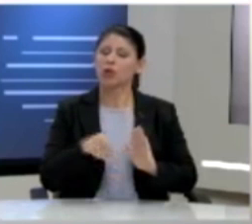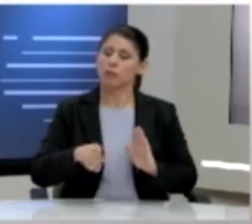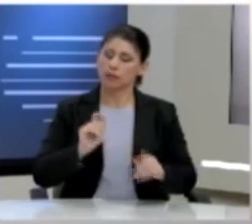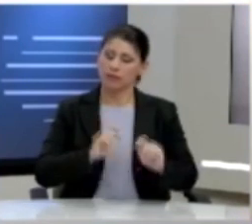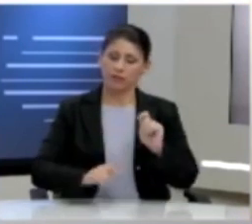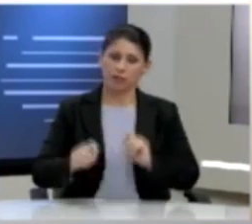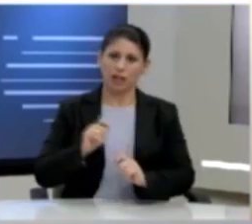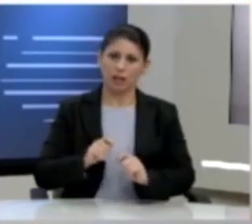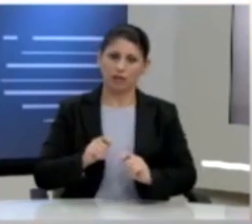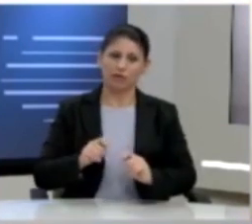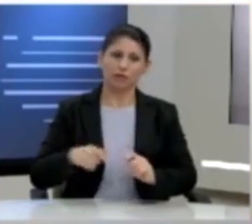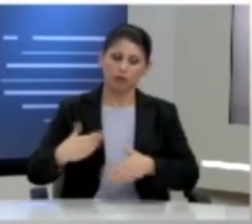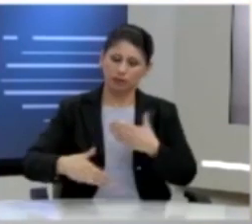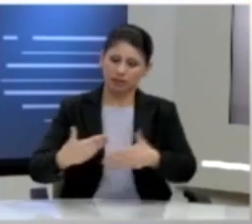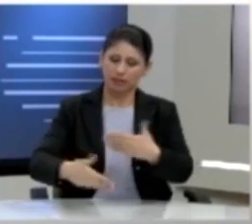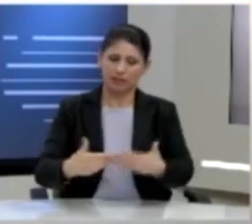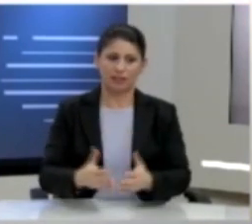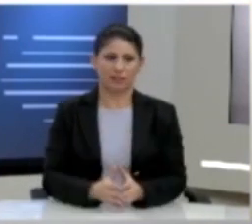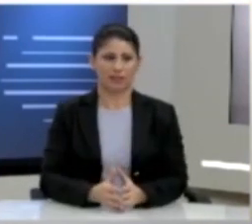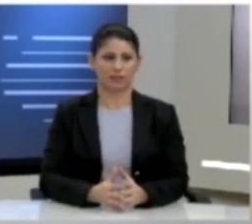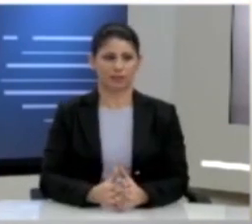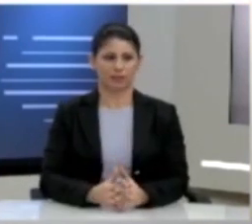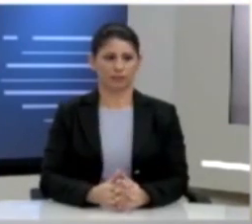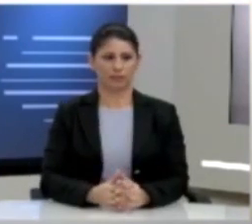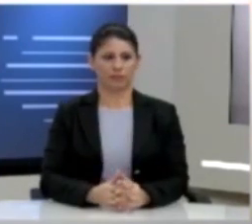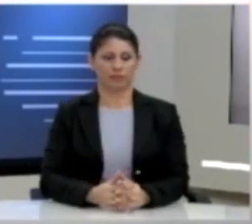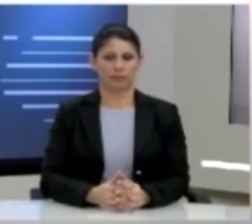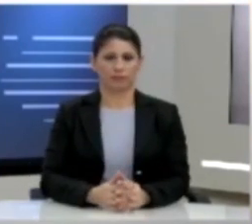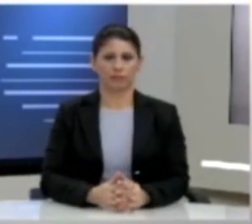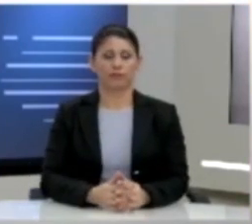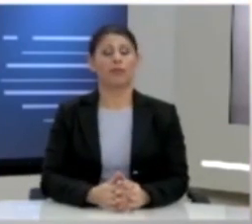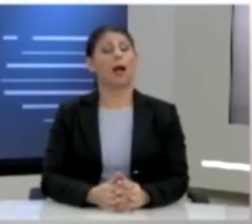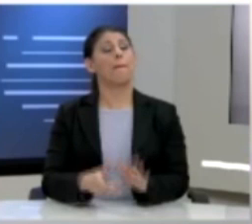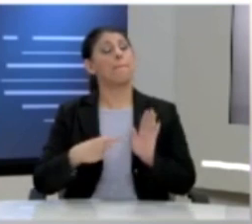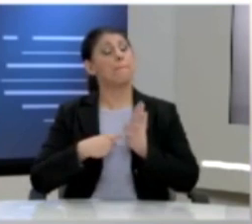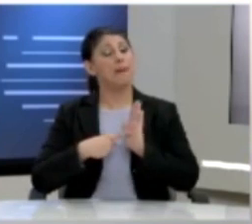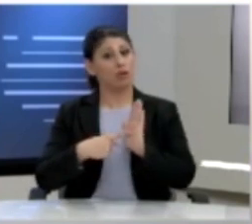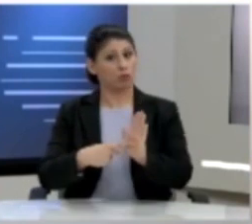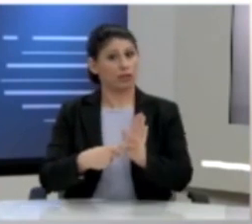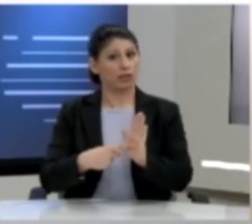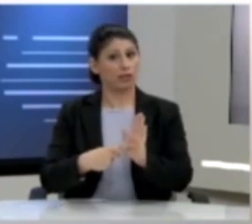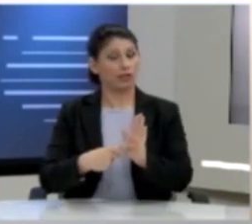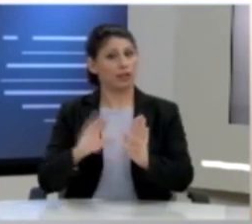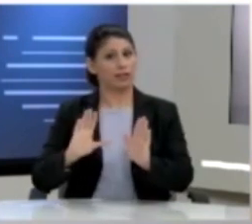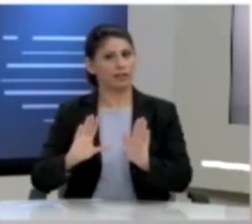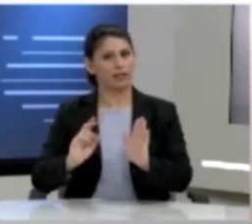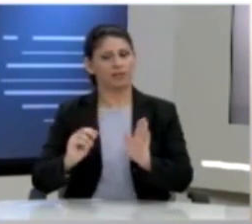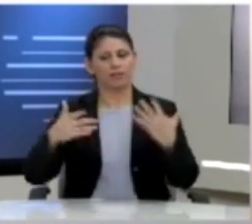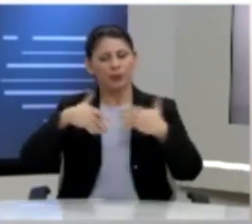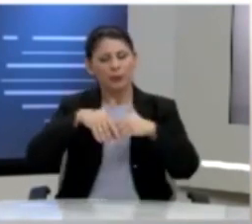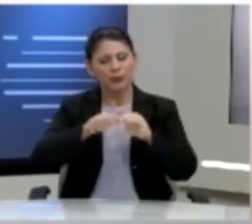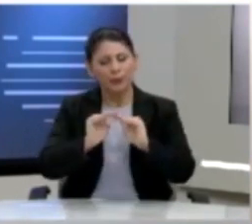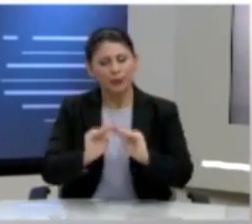αυτές διαμορφώνονται στην πορεία των εξελίξεων. Την παρουσιάζεται μάλιστα ως